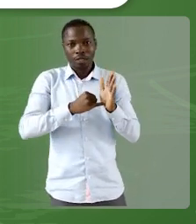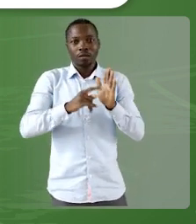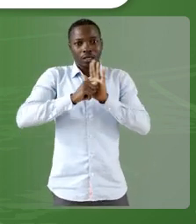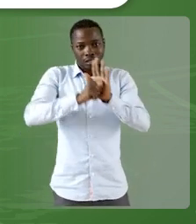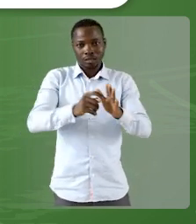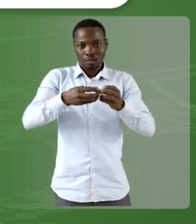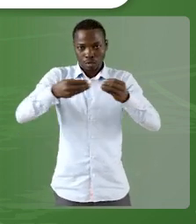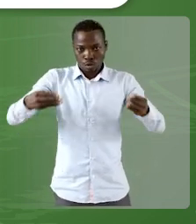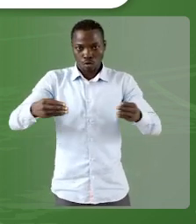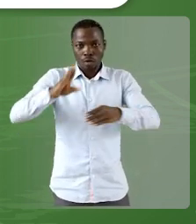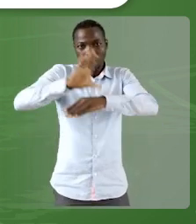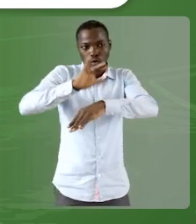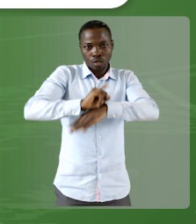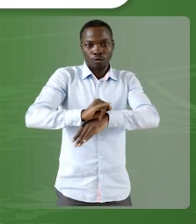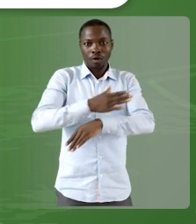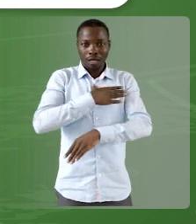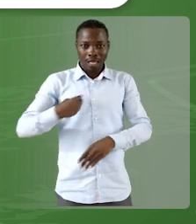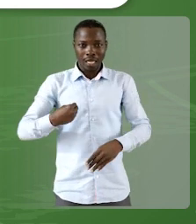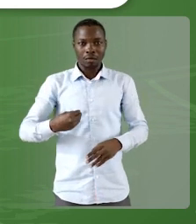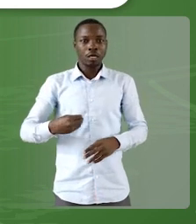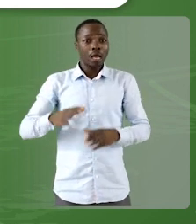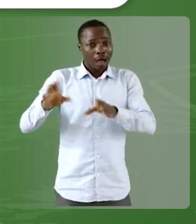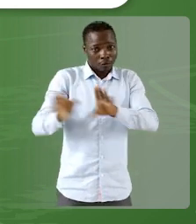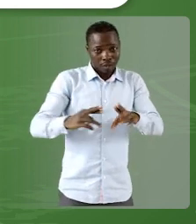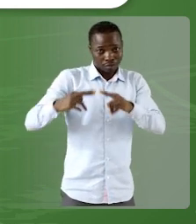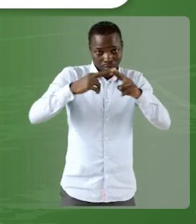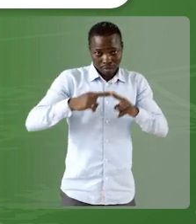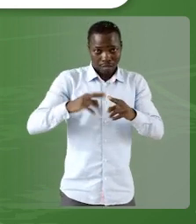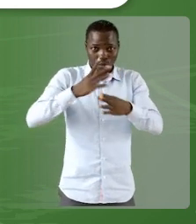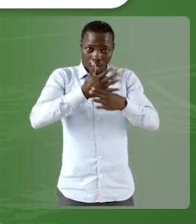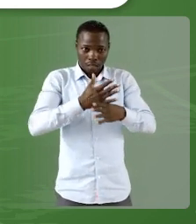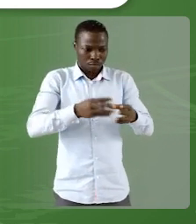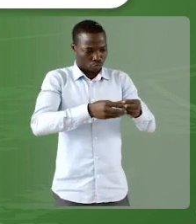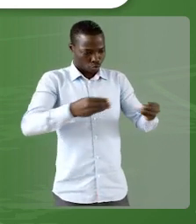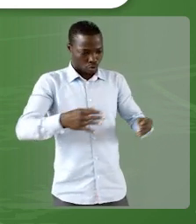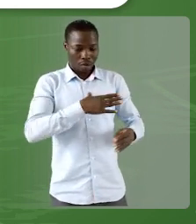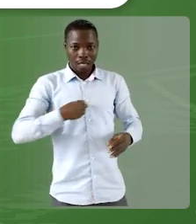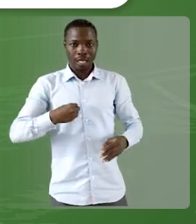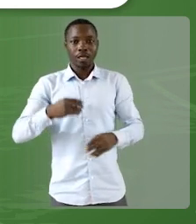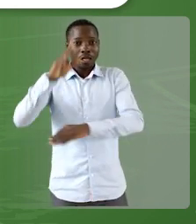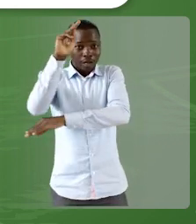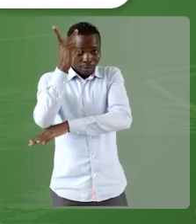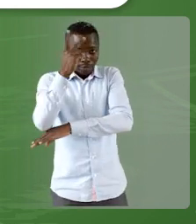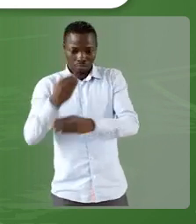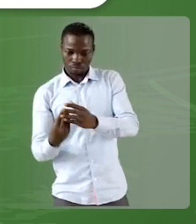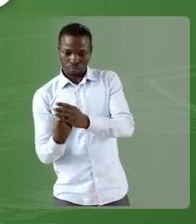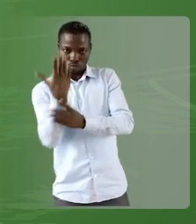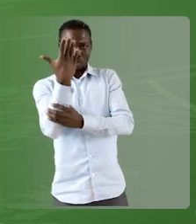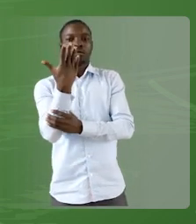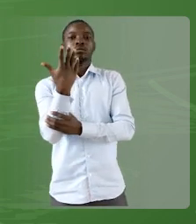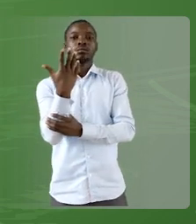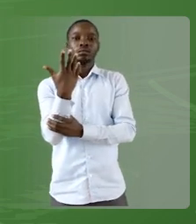de sols en Côte d'Ivoire et à établir une relation entre le sol et les plantes qui y